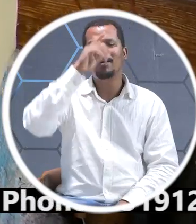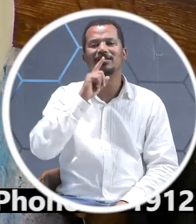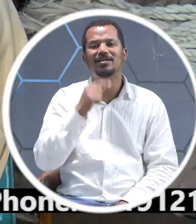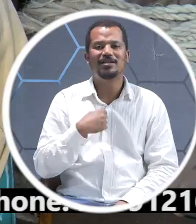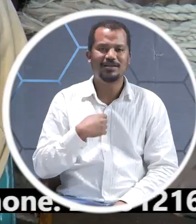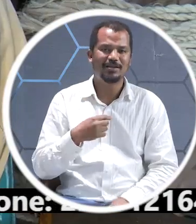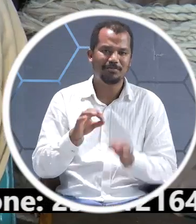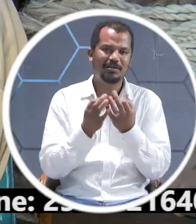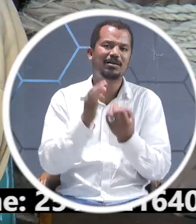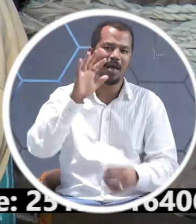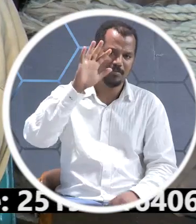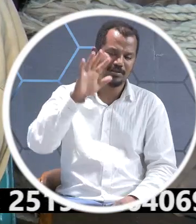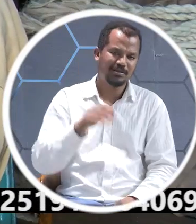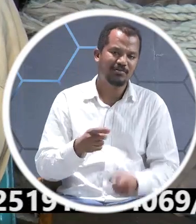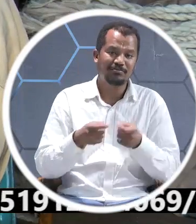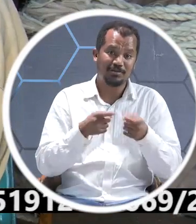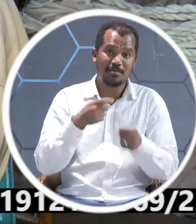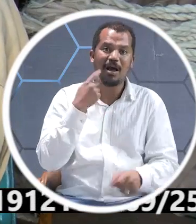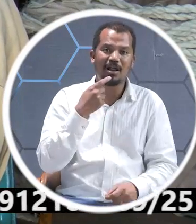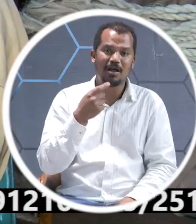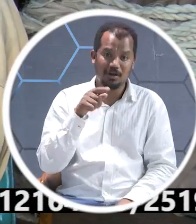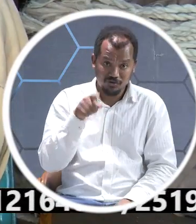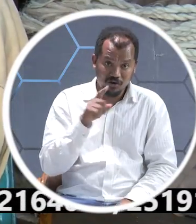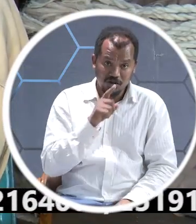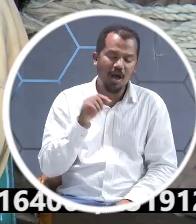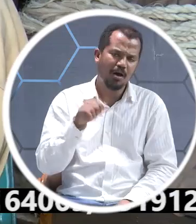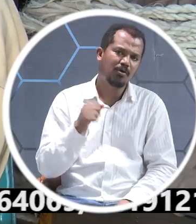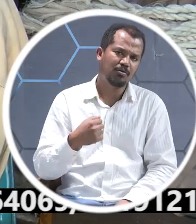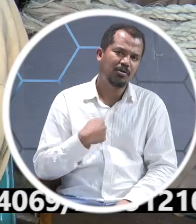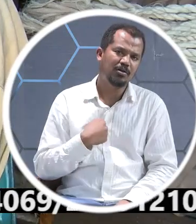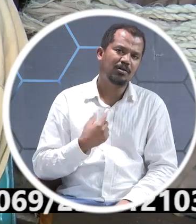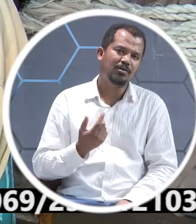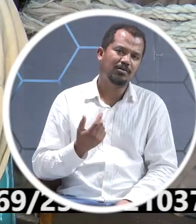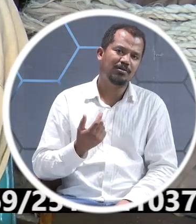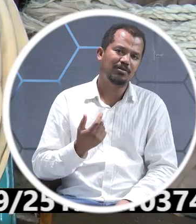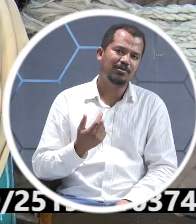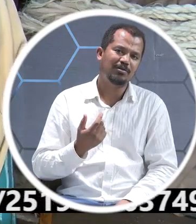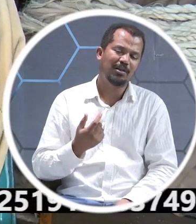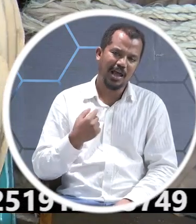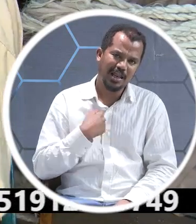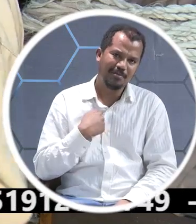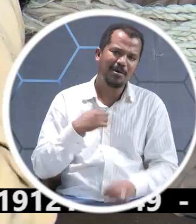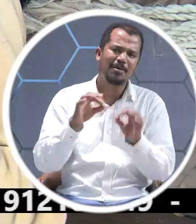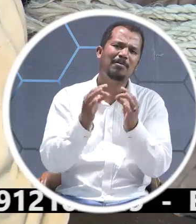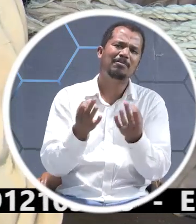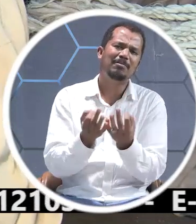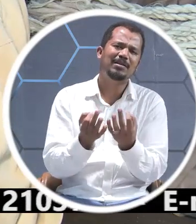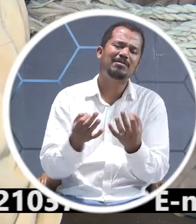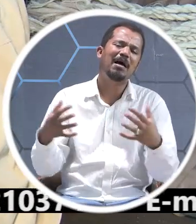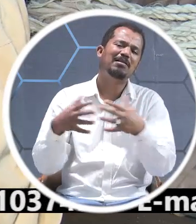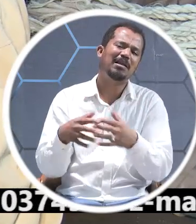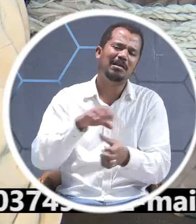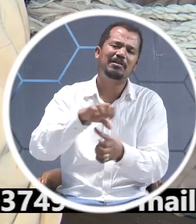አባቱኛል ማለት ነው። ቤተሰብ አምስት የሚያስተዳድሩት እርስዎ ነው? አዎ። እንግዲህ አይ ያው እኔም ነኝ ቤተሰብ።